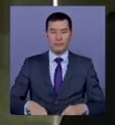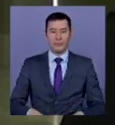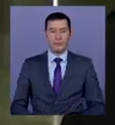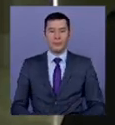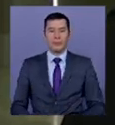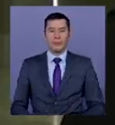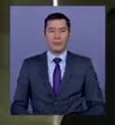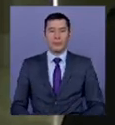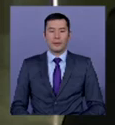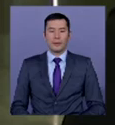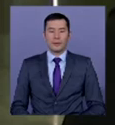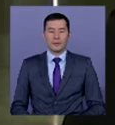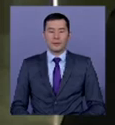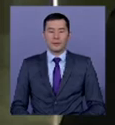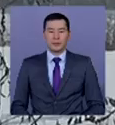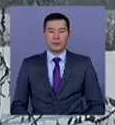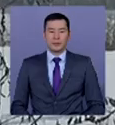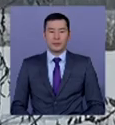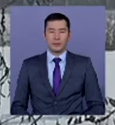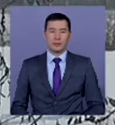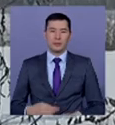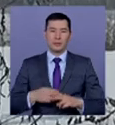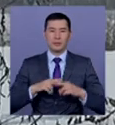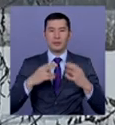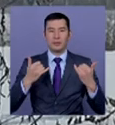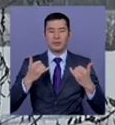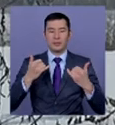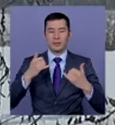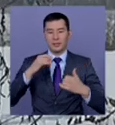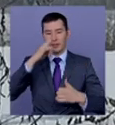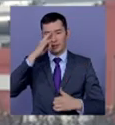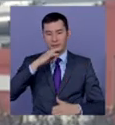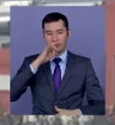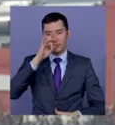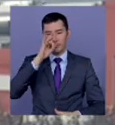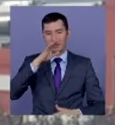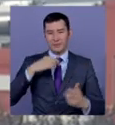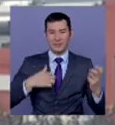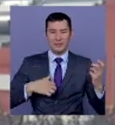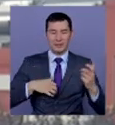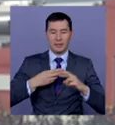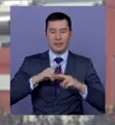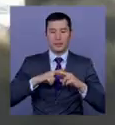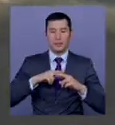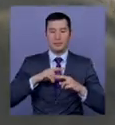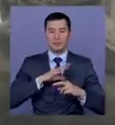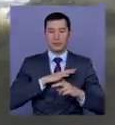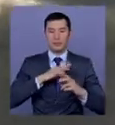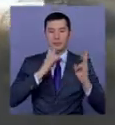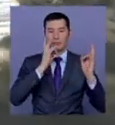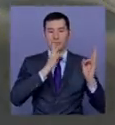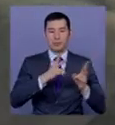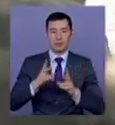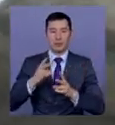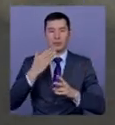қайғырасың. Ал қазаққа танымал айтыскер ақын Аманжол Әлтаевта халықта есеңгіреткен қайғылы жағдайда мерт болғандардың